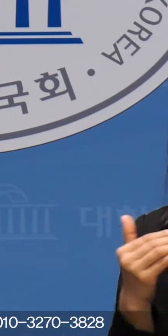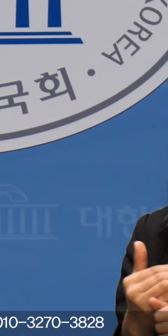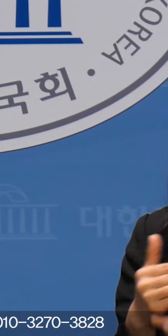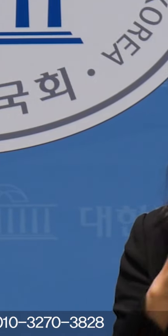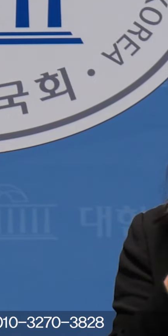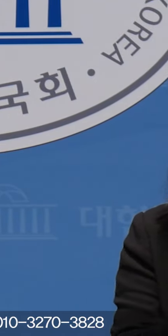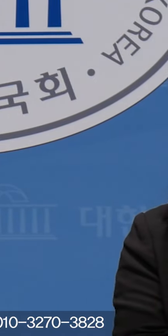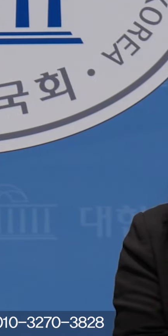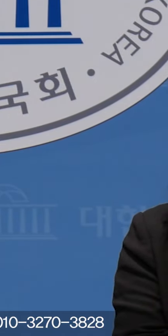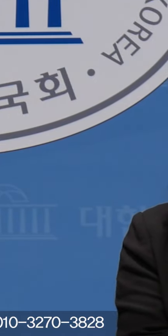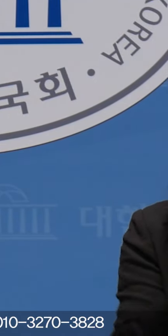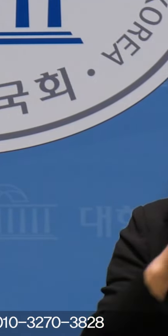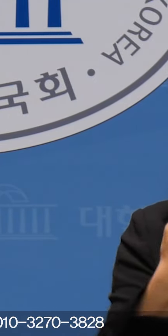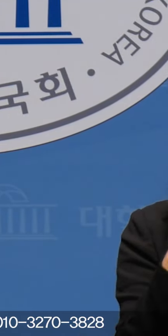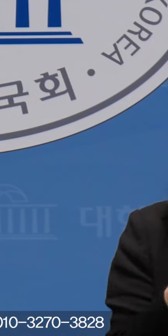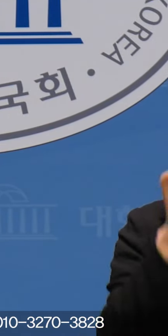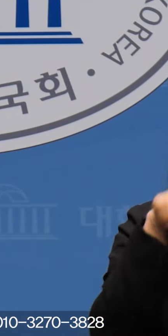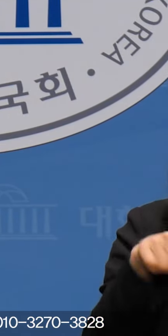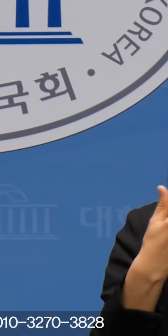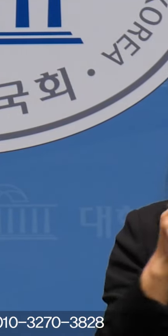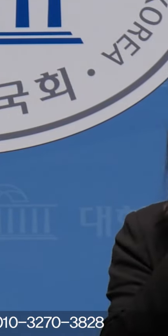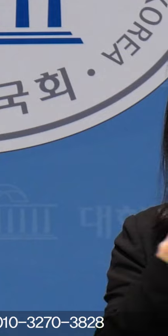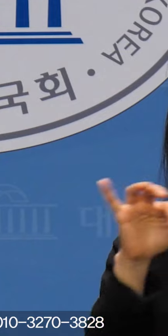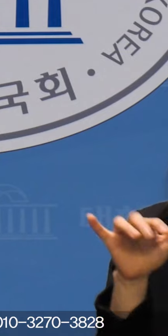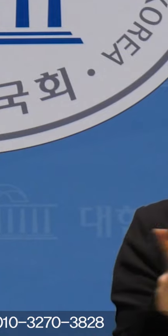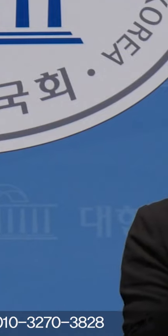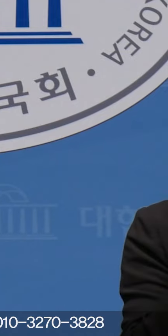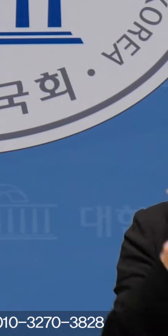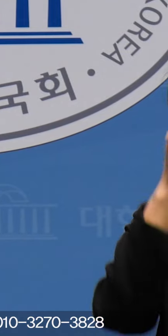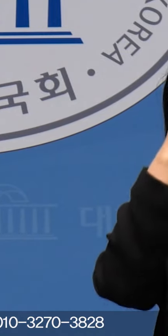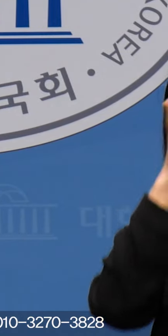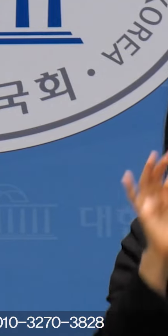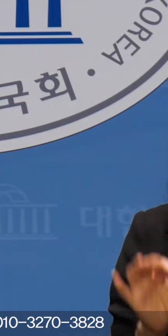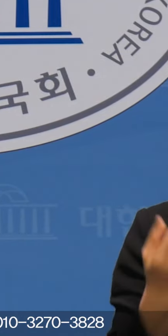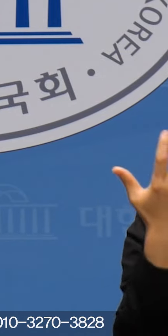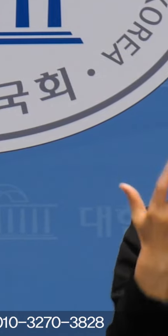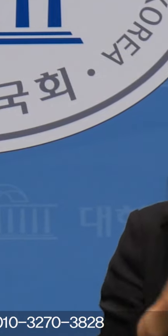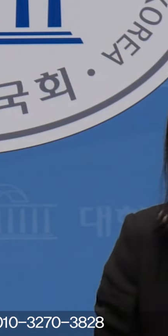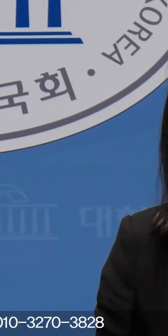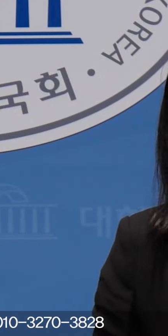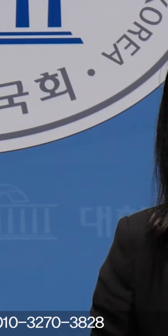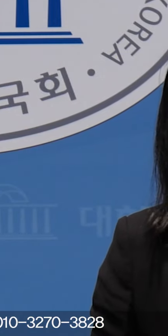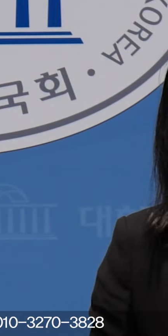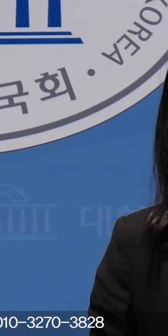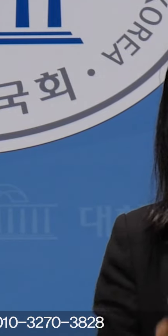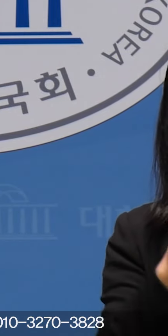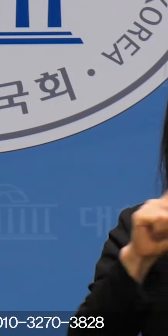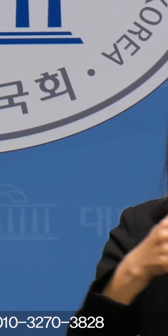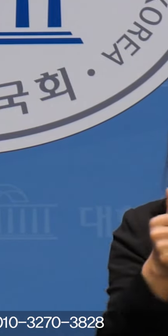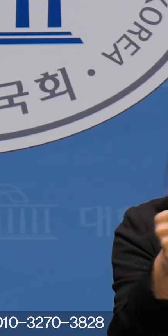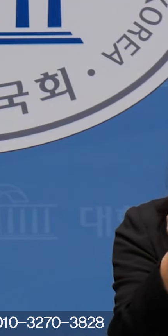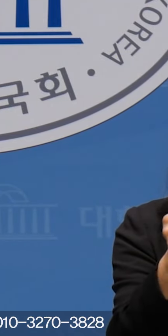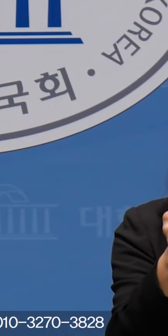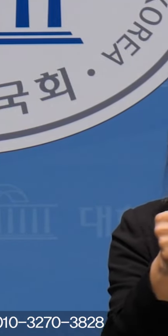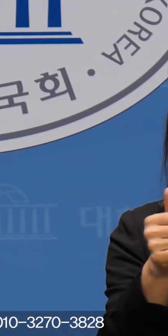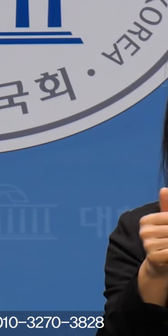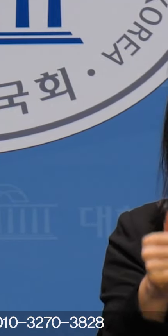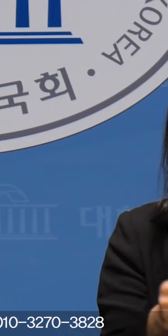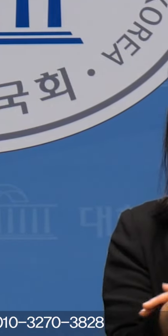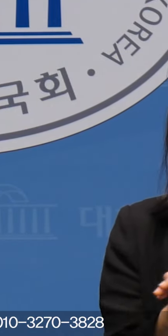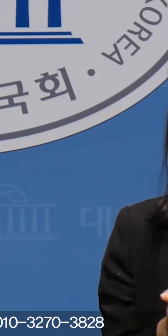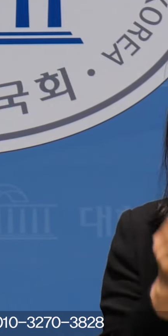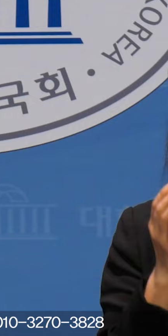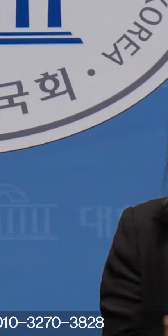조정한 한동훈 대표의 말 기술로 끝낼 일이 아닙니다. 한 대표는 쫄지